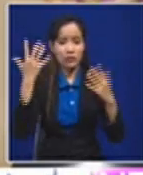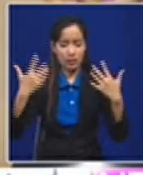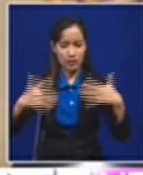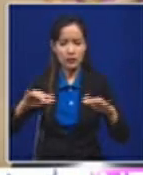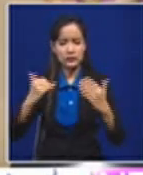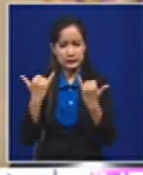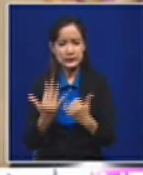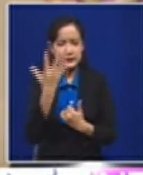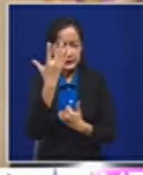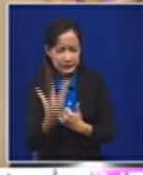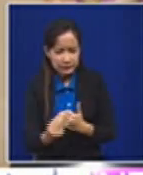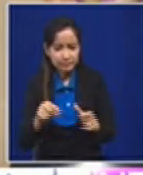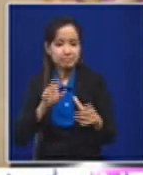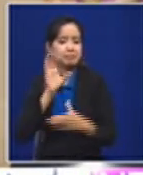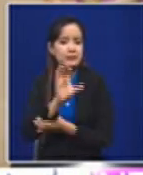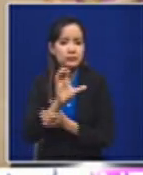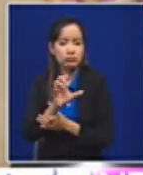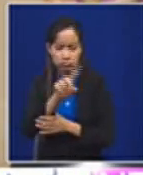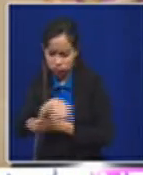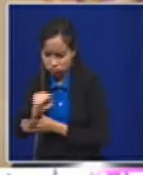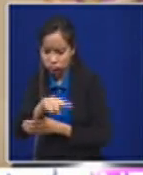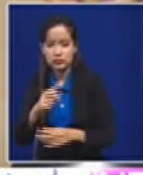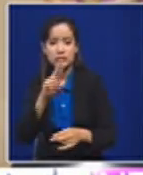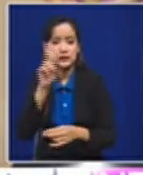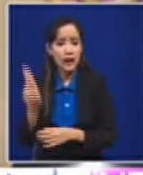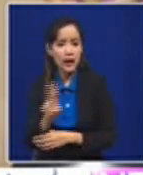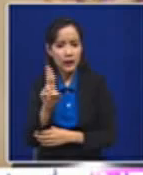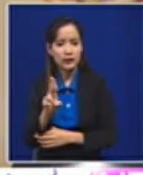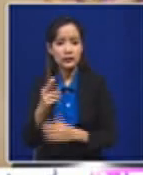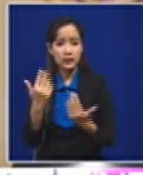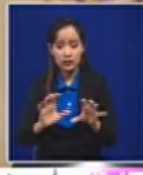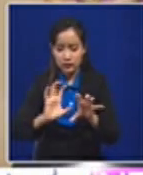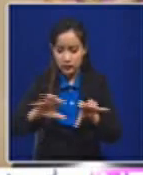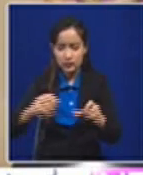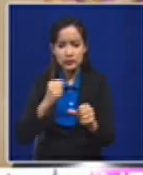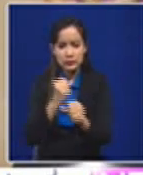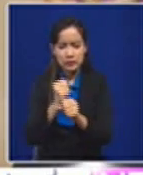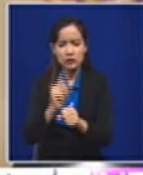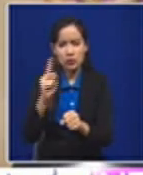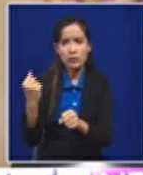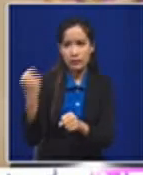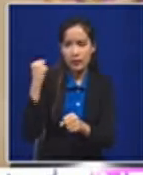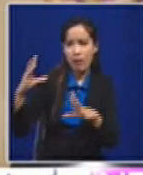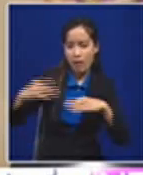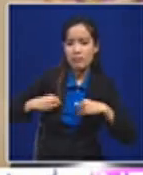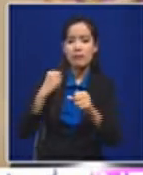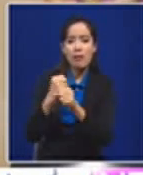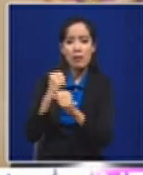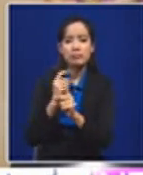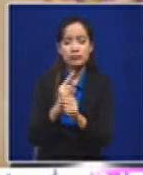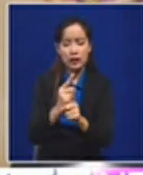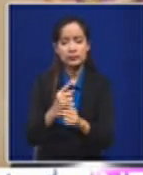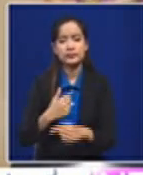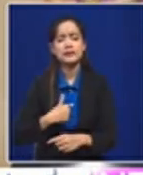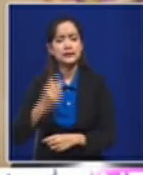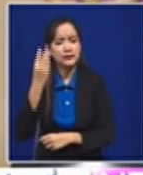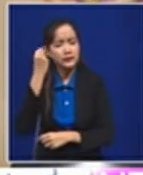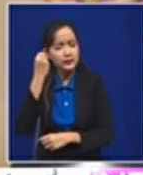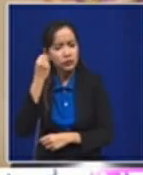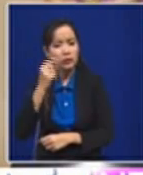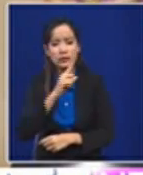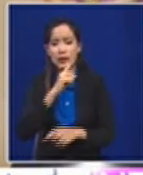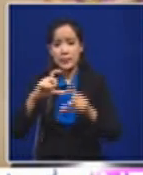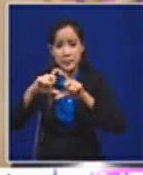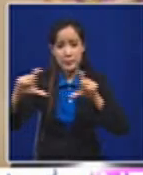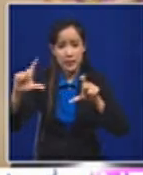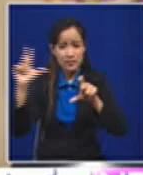การบังคับใช้เพราะฉะนั้นถ้าทุกหน่วยงานเนี่ยให้ความสำคัญและเอาจริงเอาจังกับเรื่องนี้เนี่ยนะครับผมคิดว่าถึงแม้ว่าเขาจะไม่ปลดใบเหลื